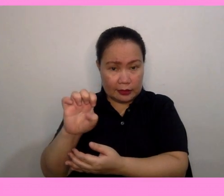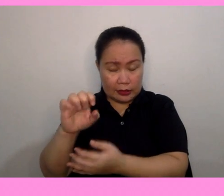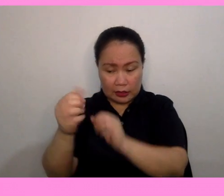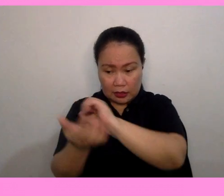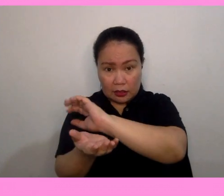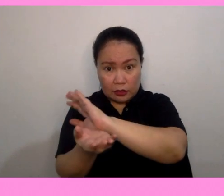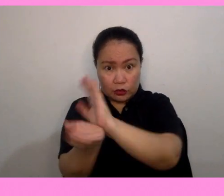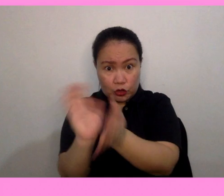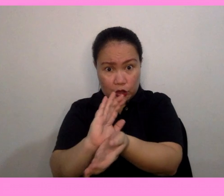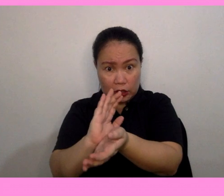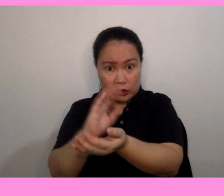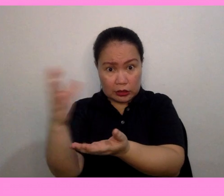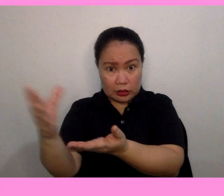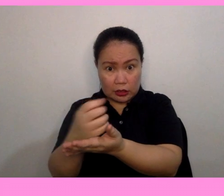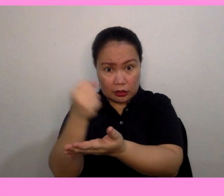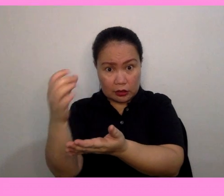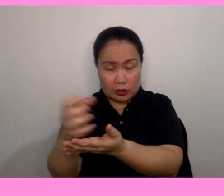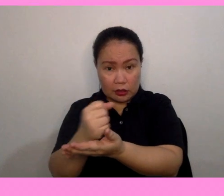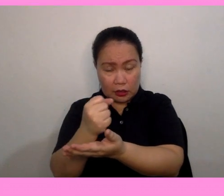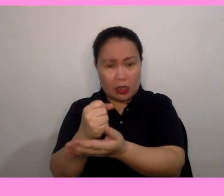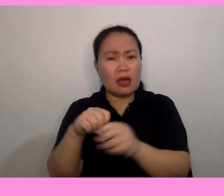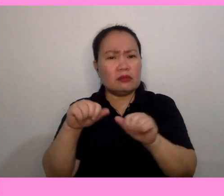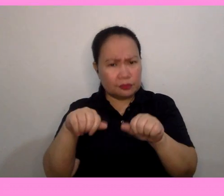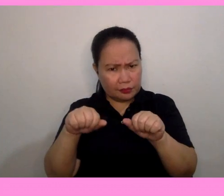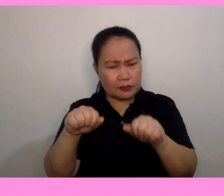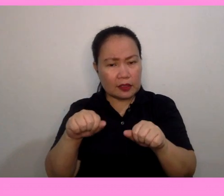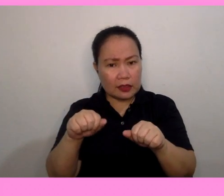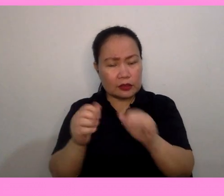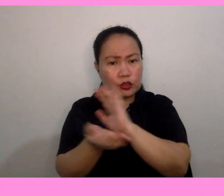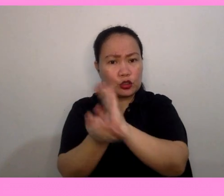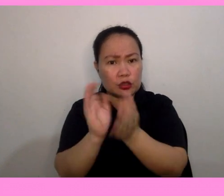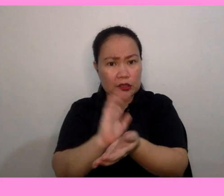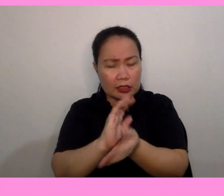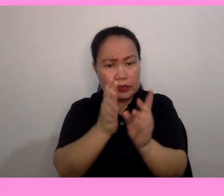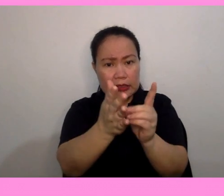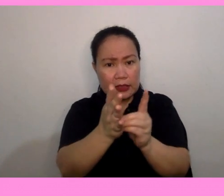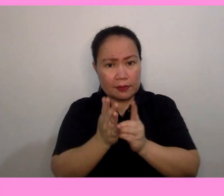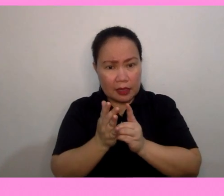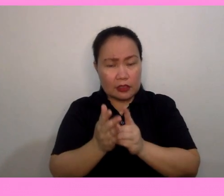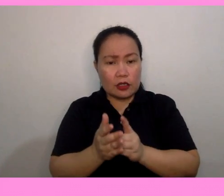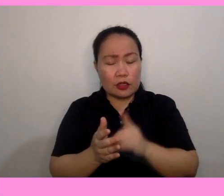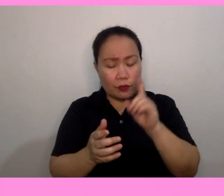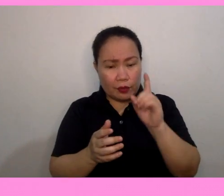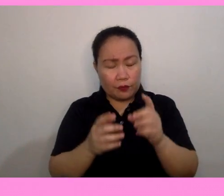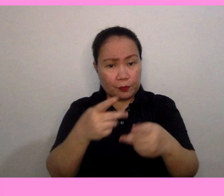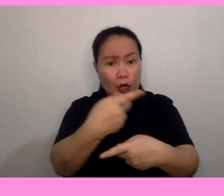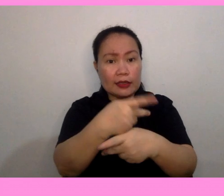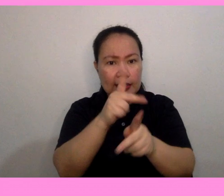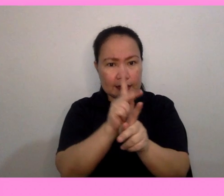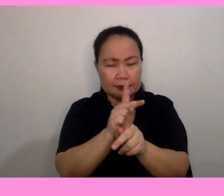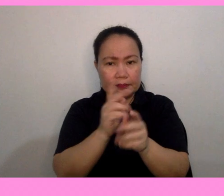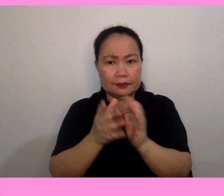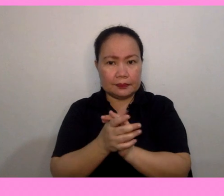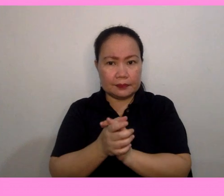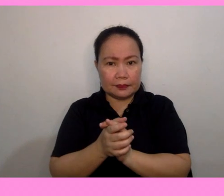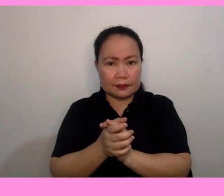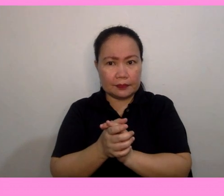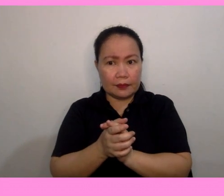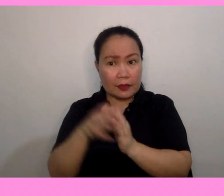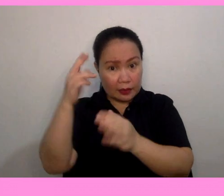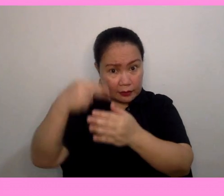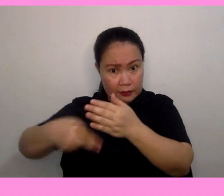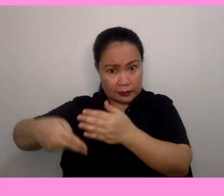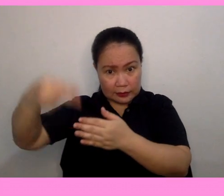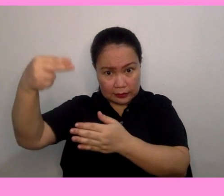sa kita ng tao ay maaaring makapagpabago ng demand para sa isang partikular na produkto.